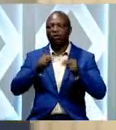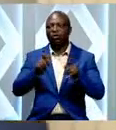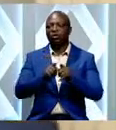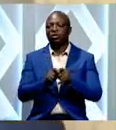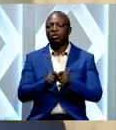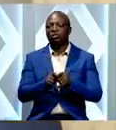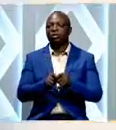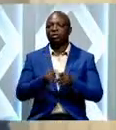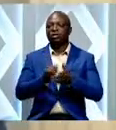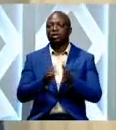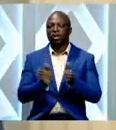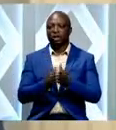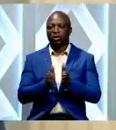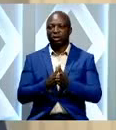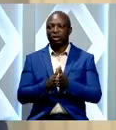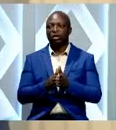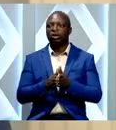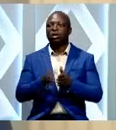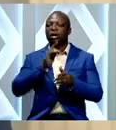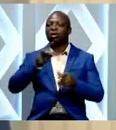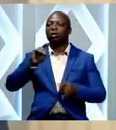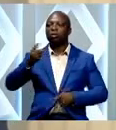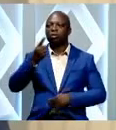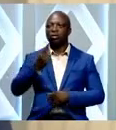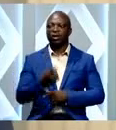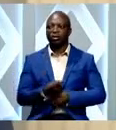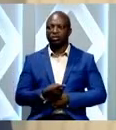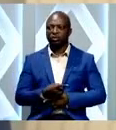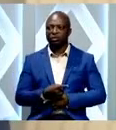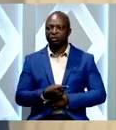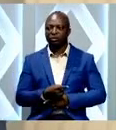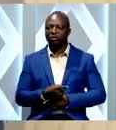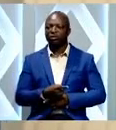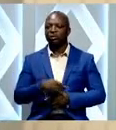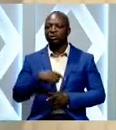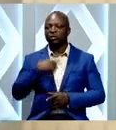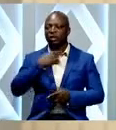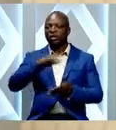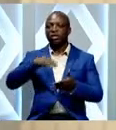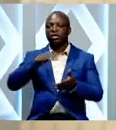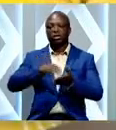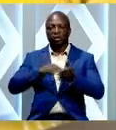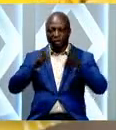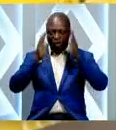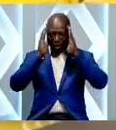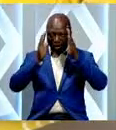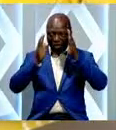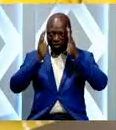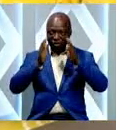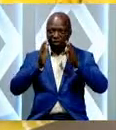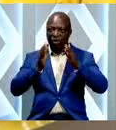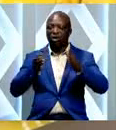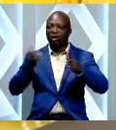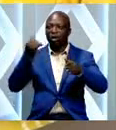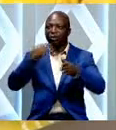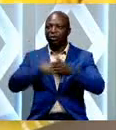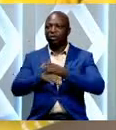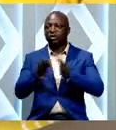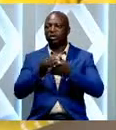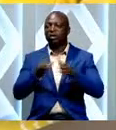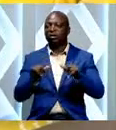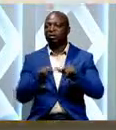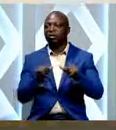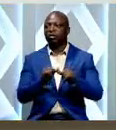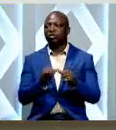cet atelier-ci est le premier qui centre l'attention. L'implémentation des mesures